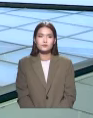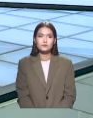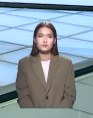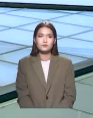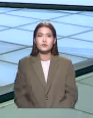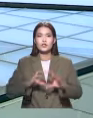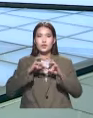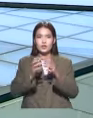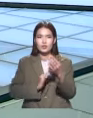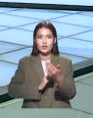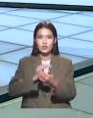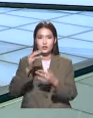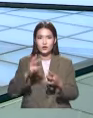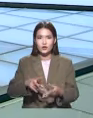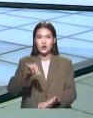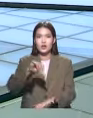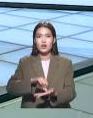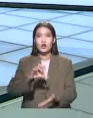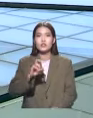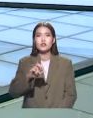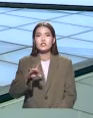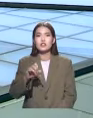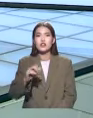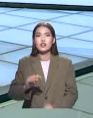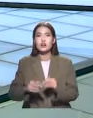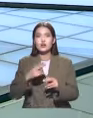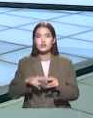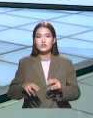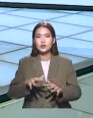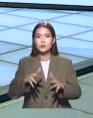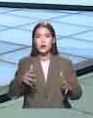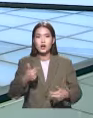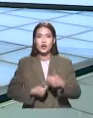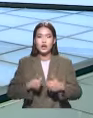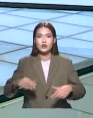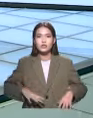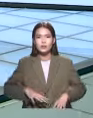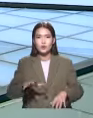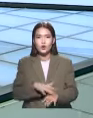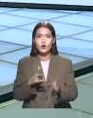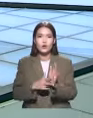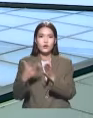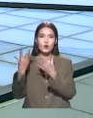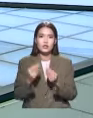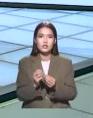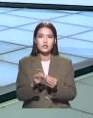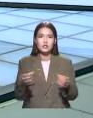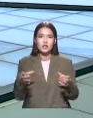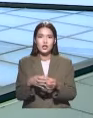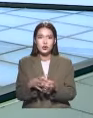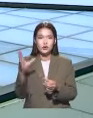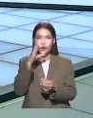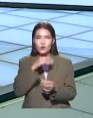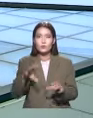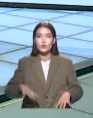На мировой рекорд замахнулись участники Улы-Дала-Жорығы. Масштабный марафон «Байга» продолжается 8-й день подряд. 12 команд уже преодолели на